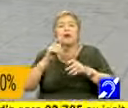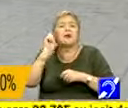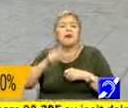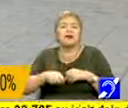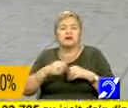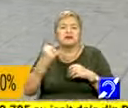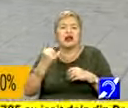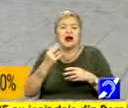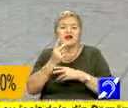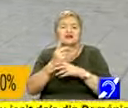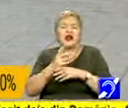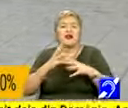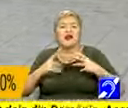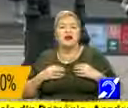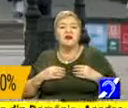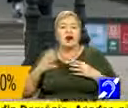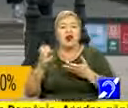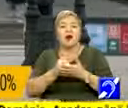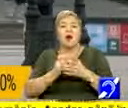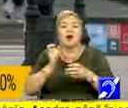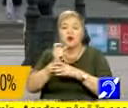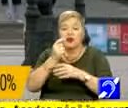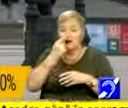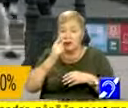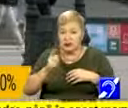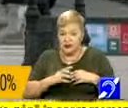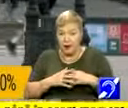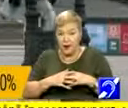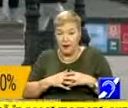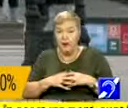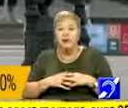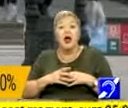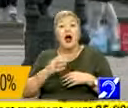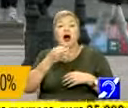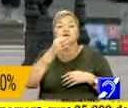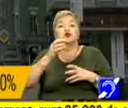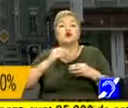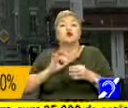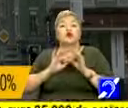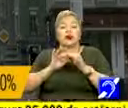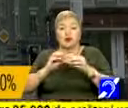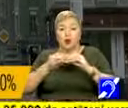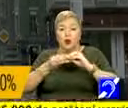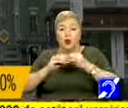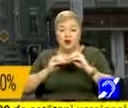elaborate și urmează să fie implementate pe măsură ce apar probleme, a spus purtătorul de cuvânt al Kremlinului.